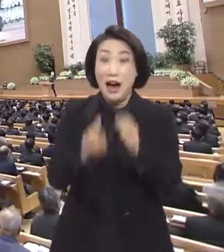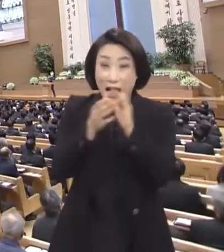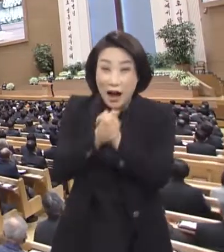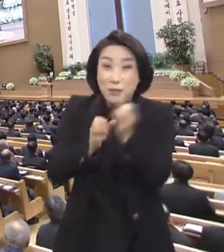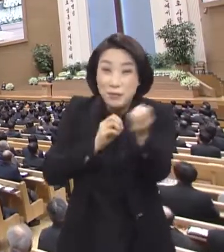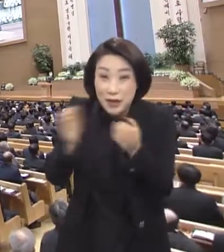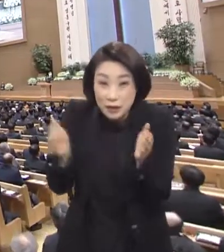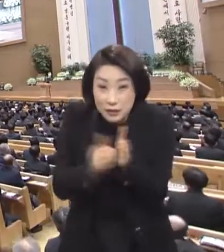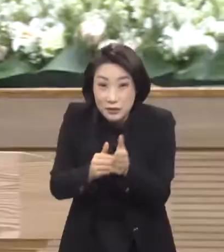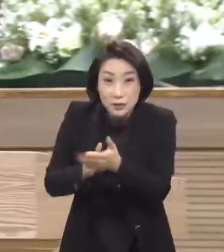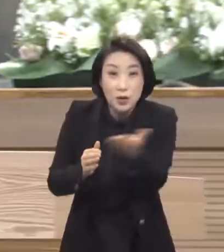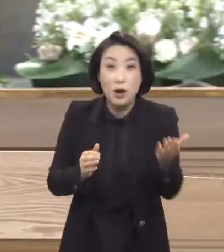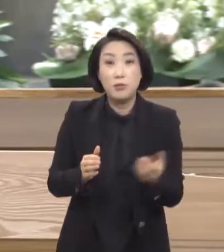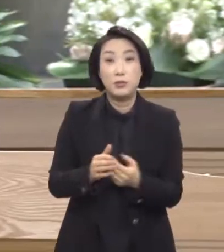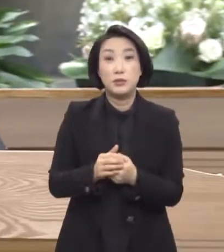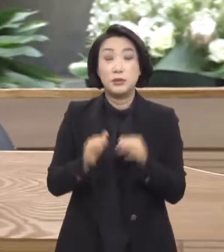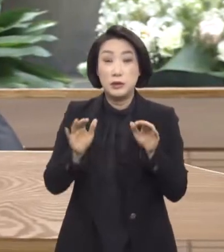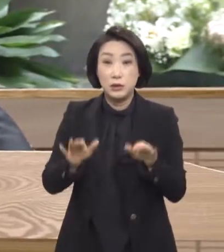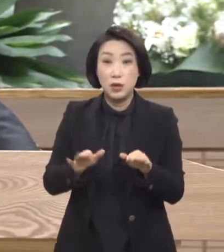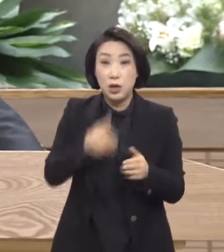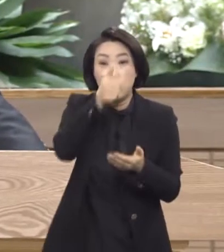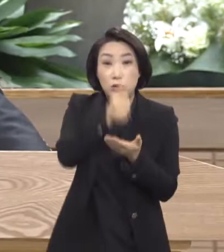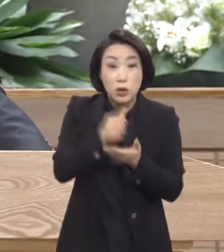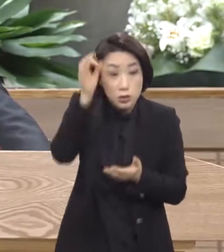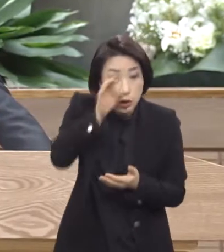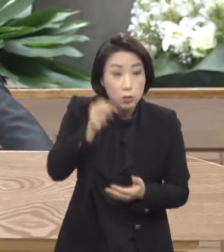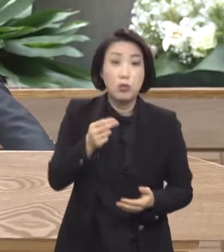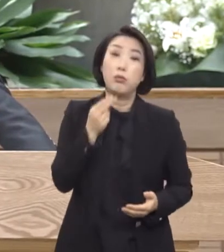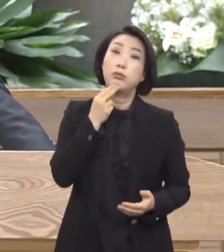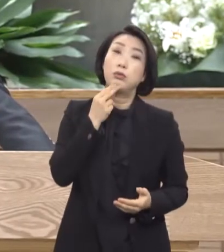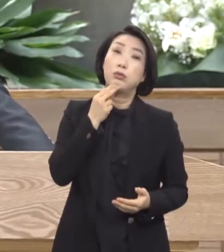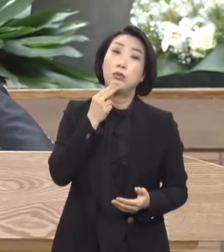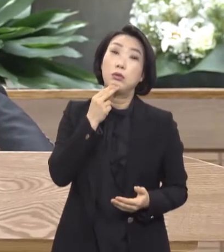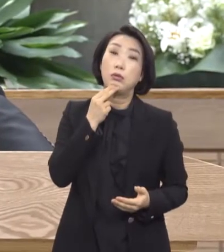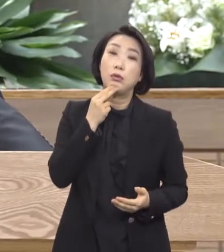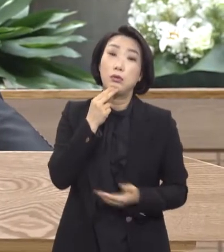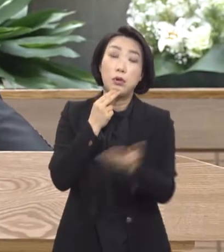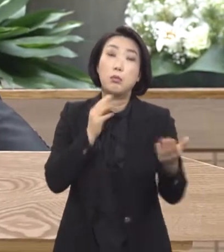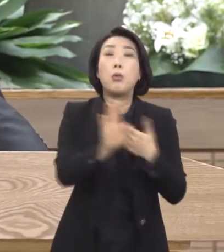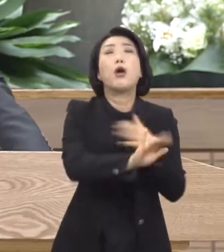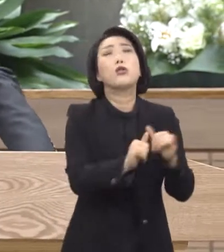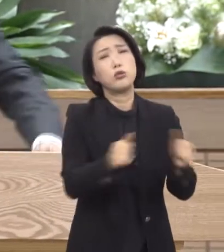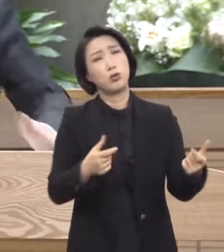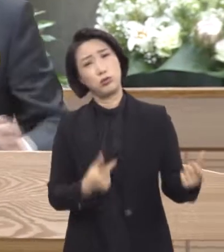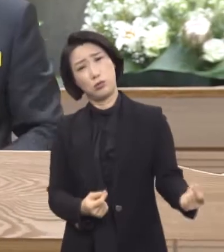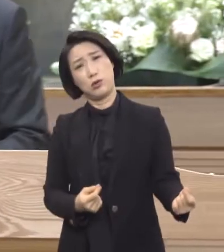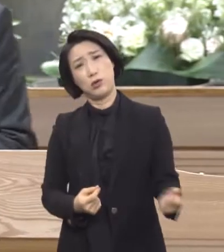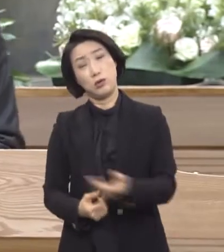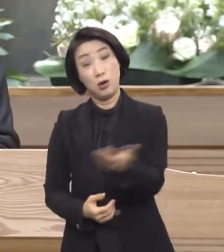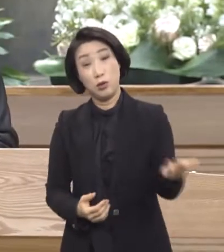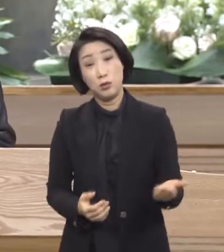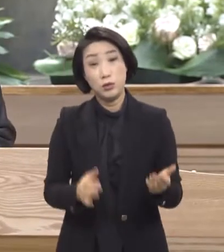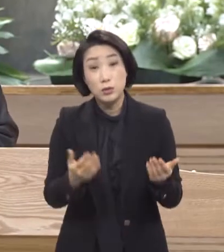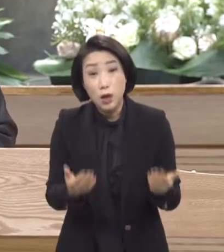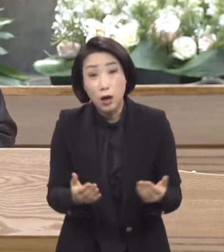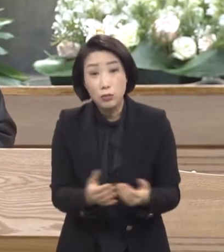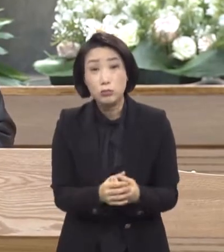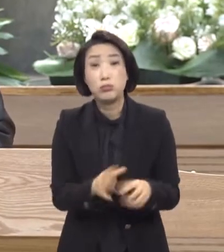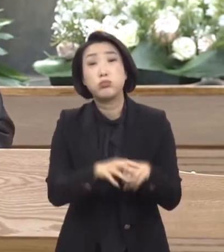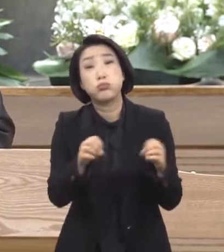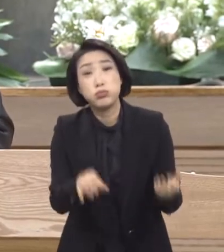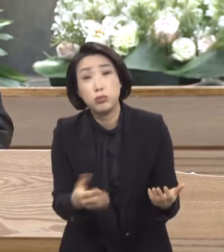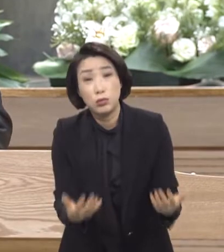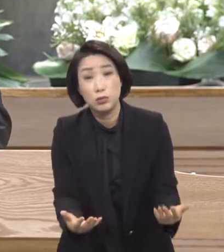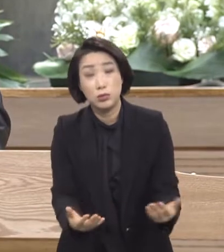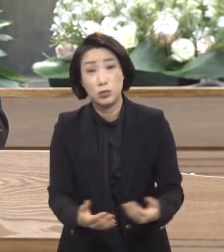아멘은 하는데 죄를 못 찾는다면 바리새인처럼 무슨 의미가